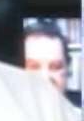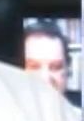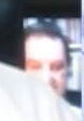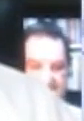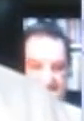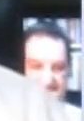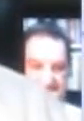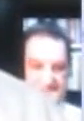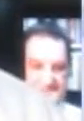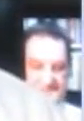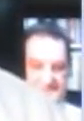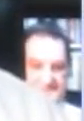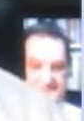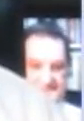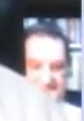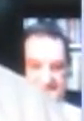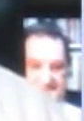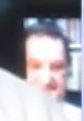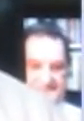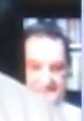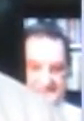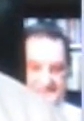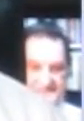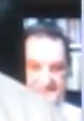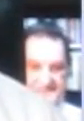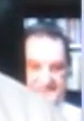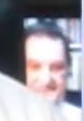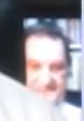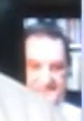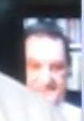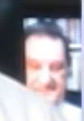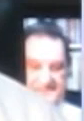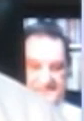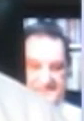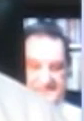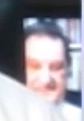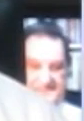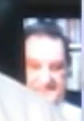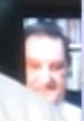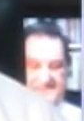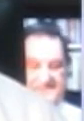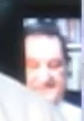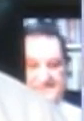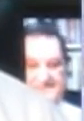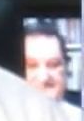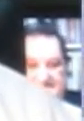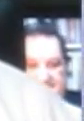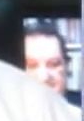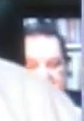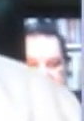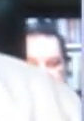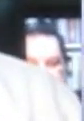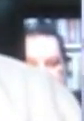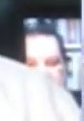των Τούρκων και πώς θα μας στείλουν τα μηνύματα συνεχίζοντας το σερί της προκλητικότητας. Ήδη